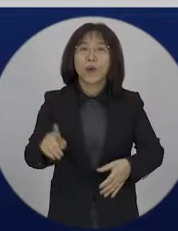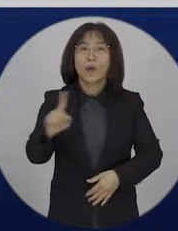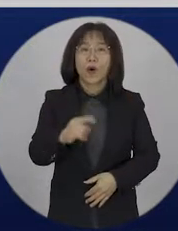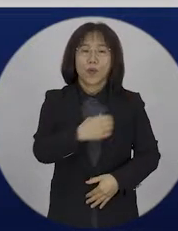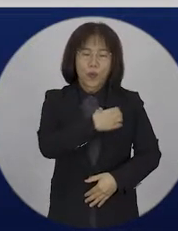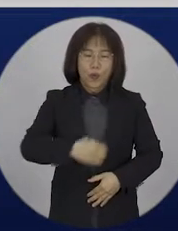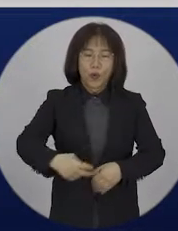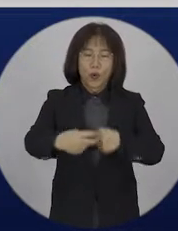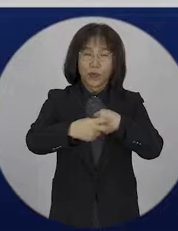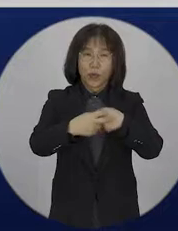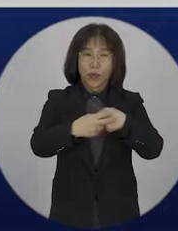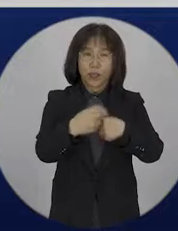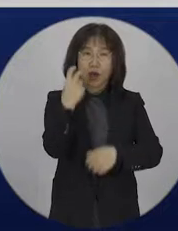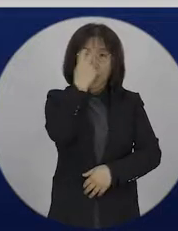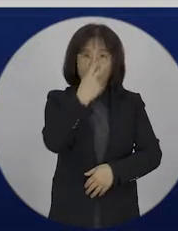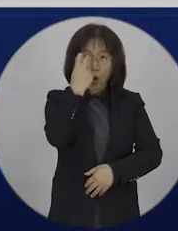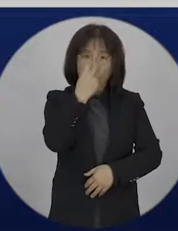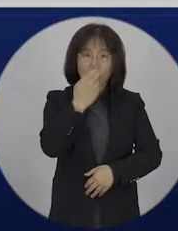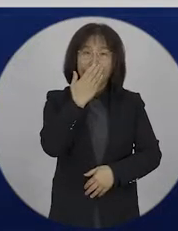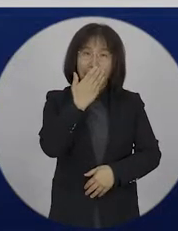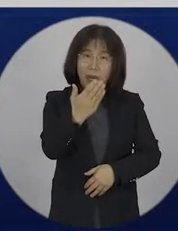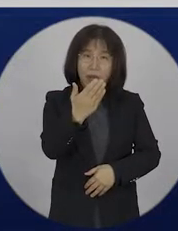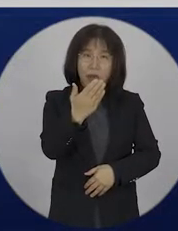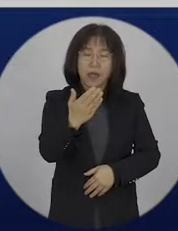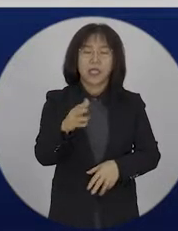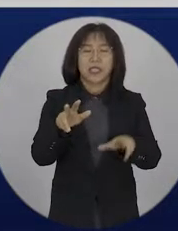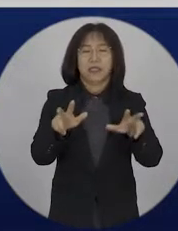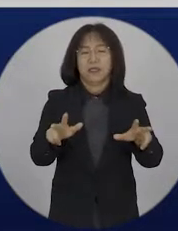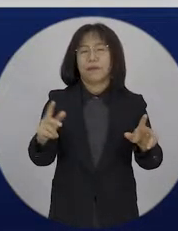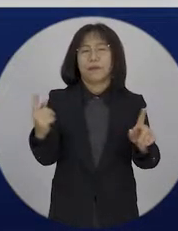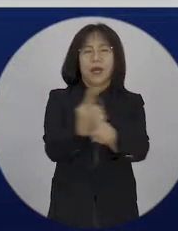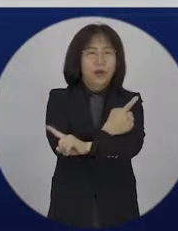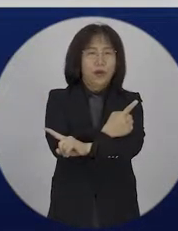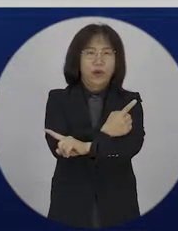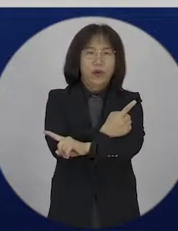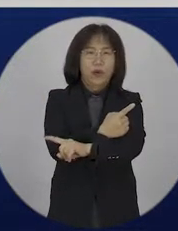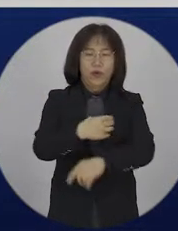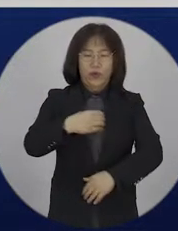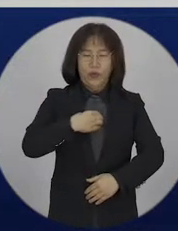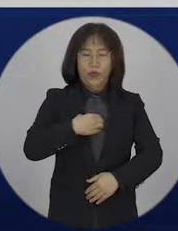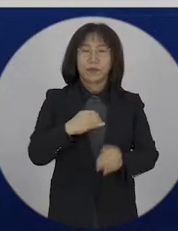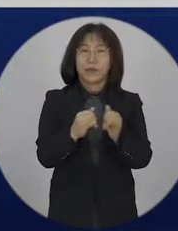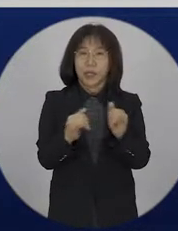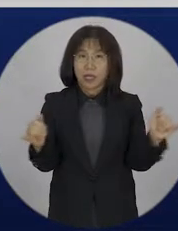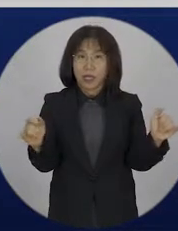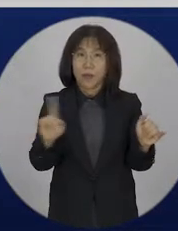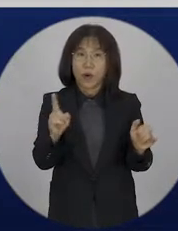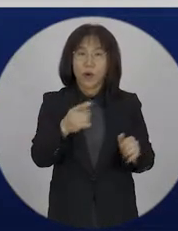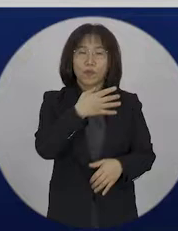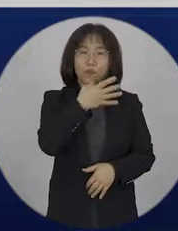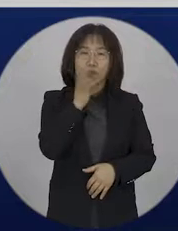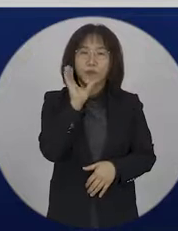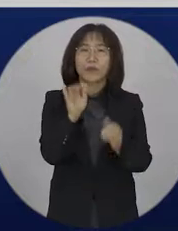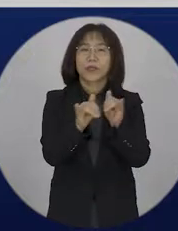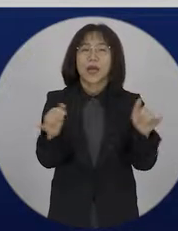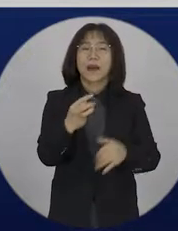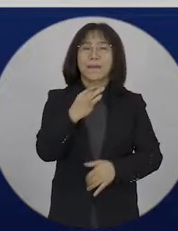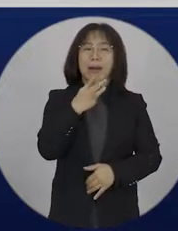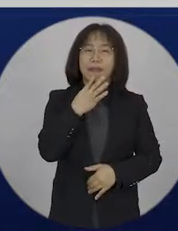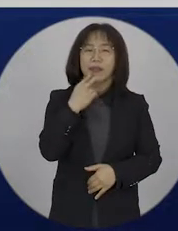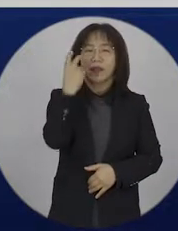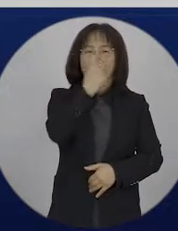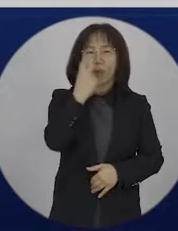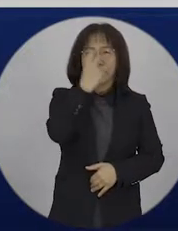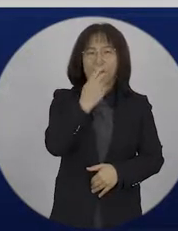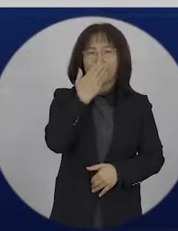같은 선별진료소에 가서 코로나19 PCR 검사를 받았지만 이제는 고위험군이나 고령자만 곧바로 PCR